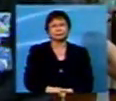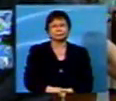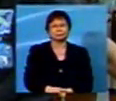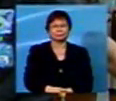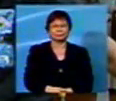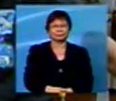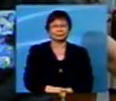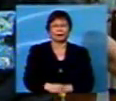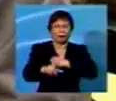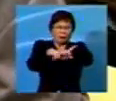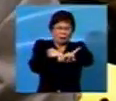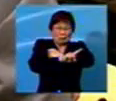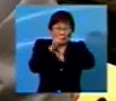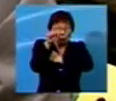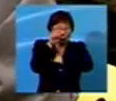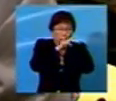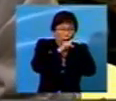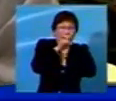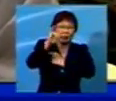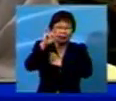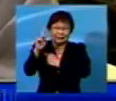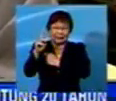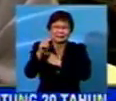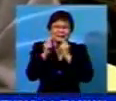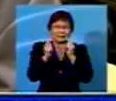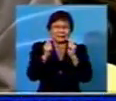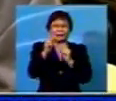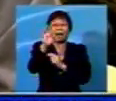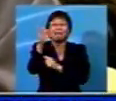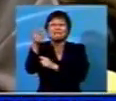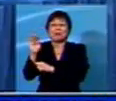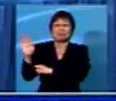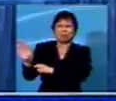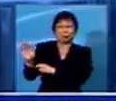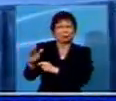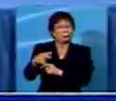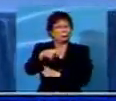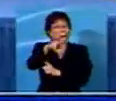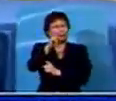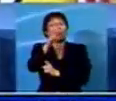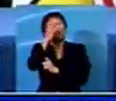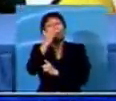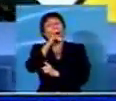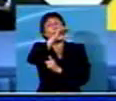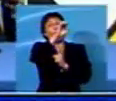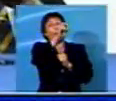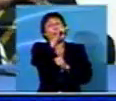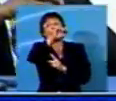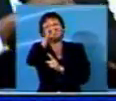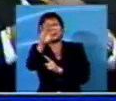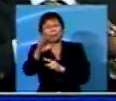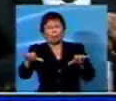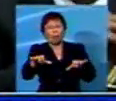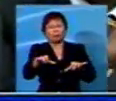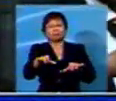Gudang hukuman berat yang dijatuhkan jawatankuasa tatatib fam itu dilihat cukup keras k Jabar melakukan perkara